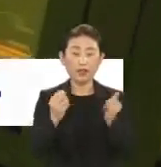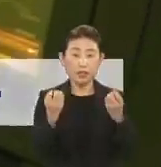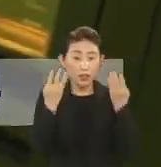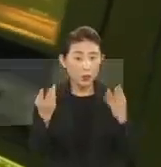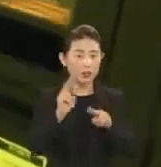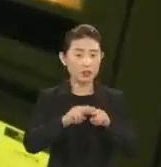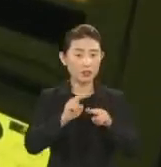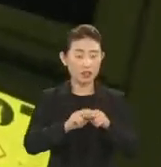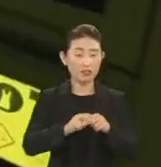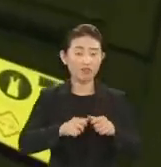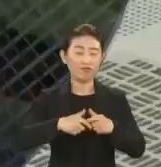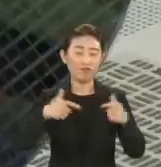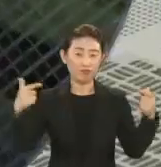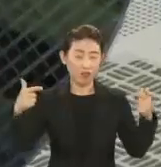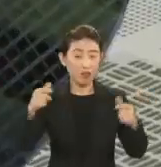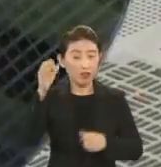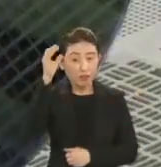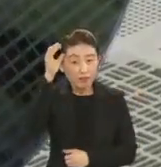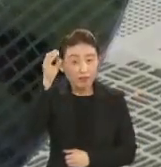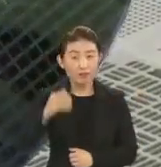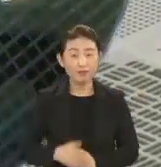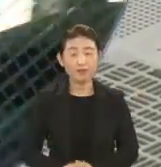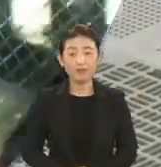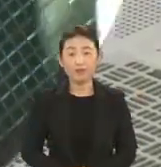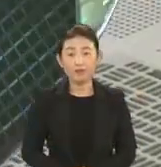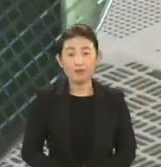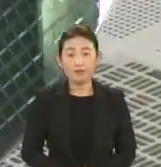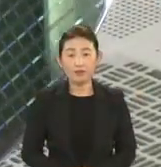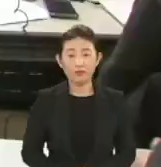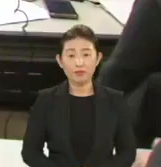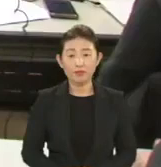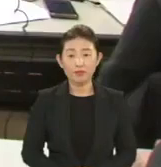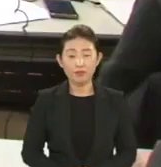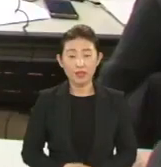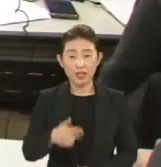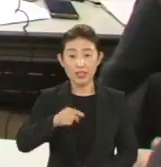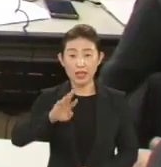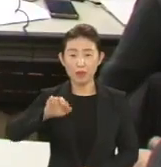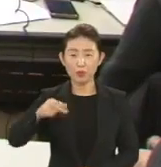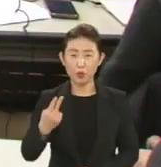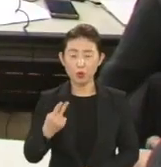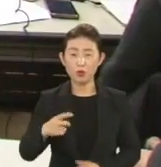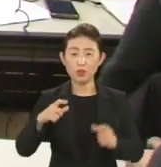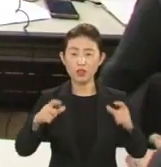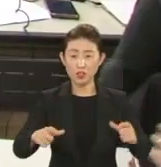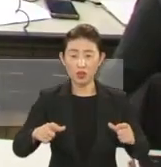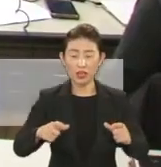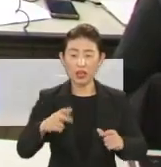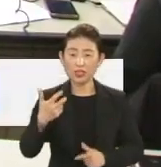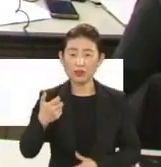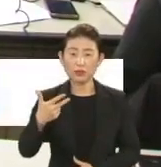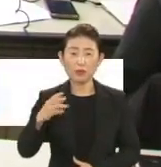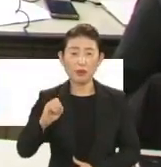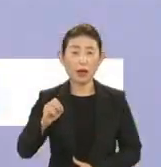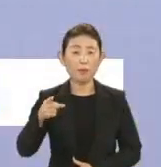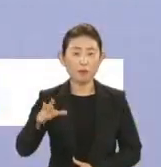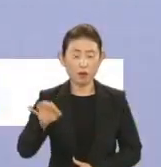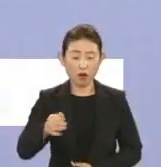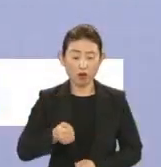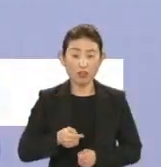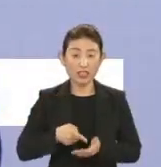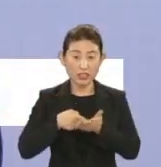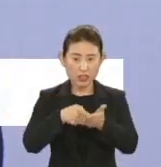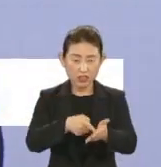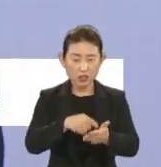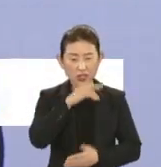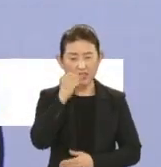신규 일자리가 만들어질 것으로 기대하고 있습니다. 한편 삭교 평촌리 77만 평을 후보지로 신청했다가 탈락한